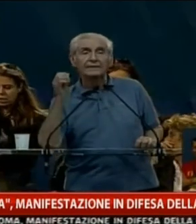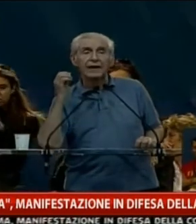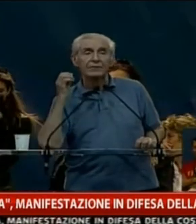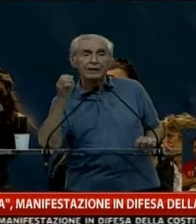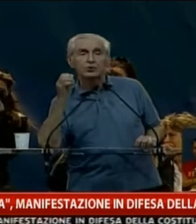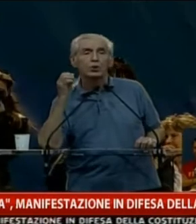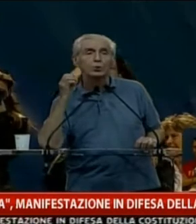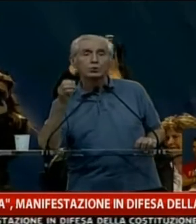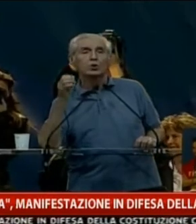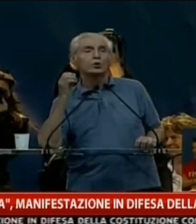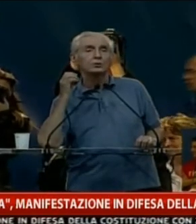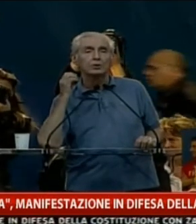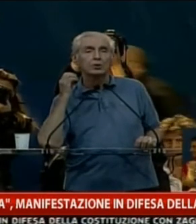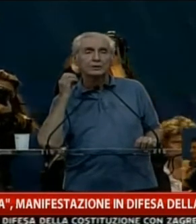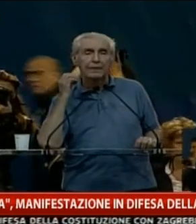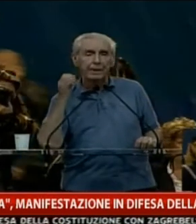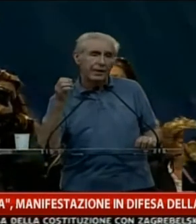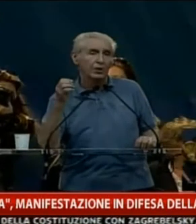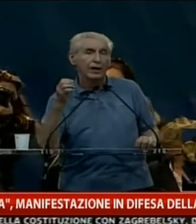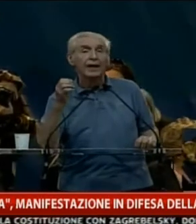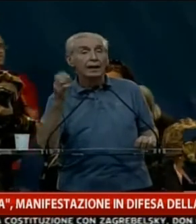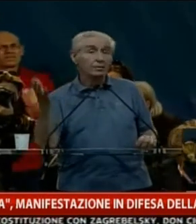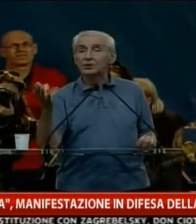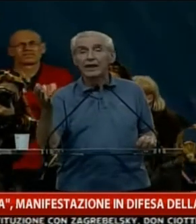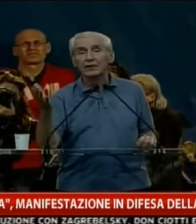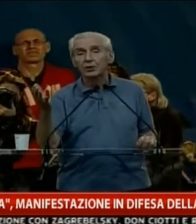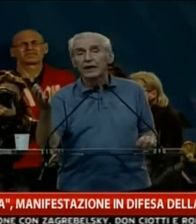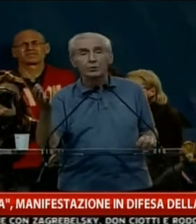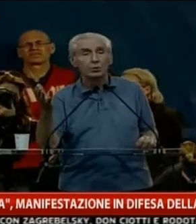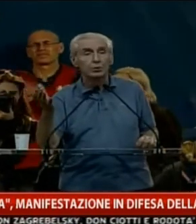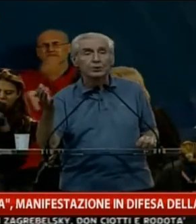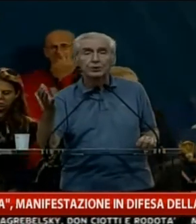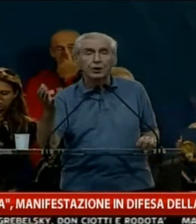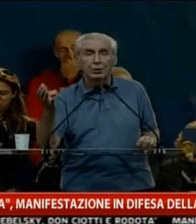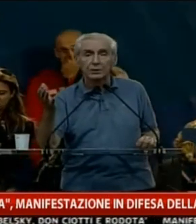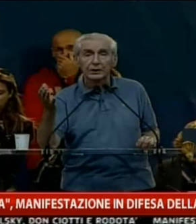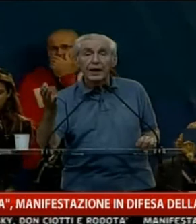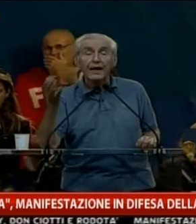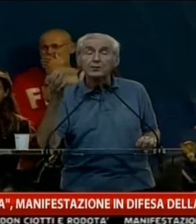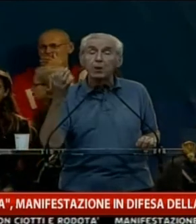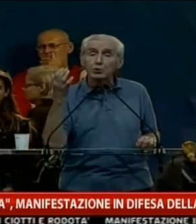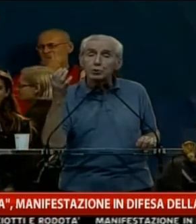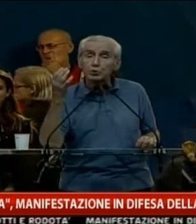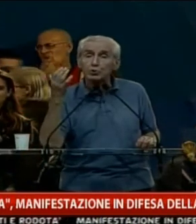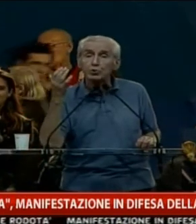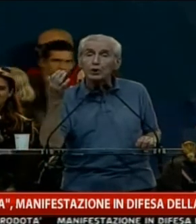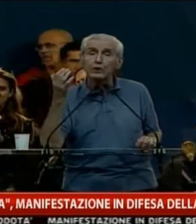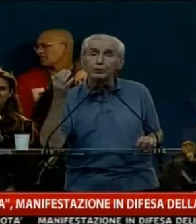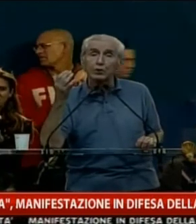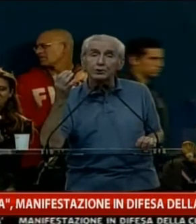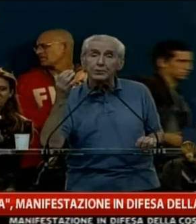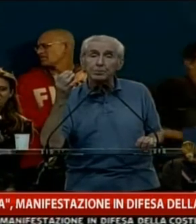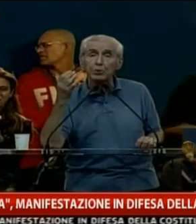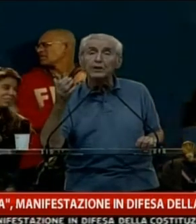che attraverso l'uso consapevole, ce l'ha ricordato Luigi Ciotti, esposto su uno